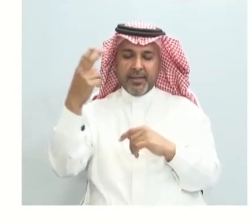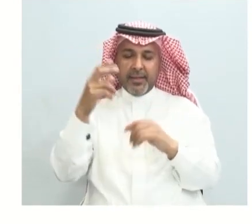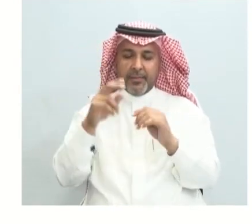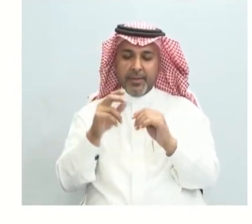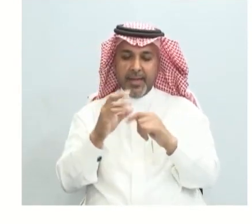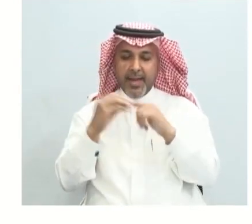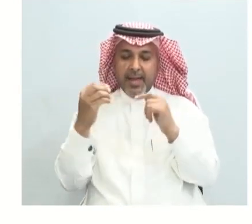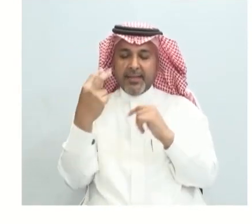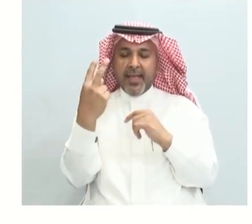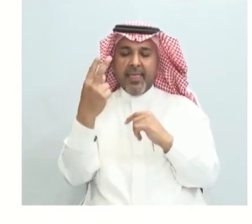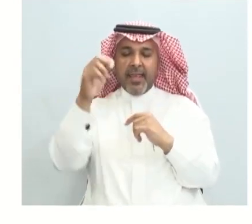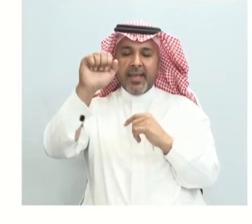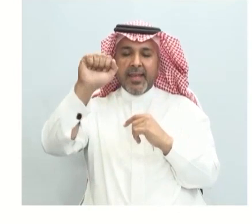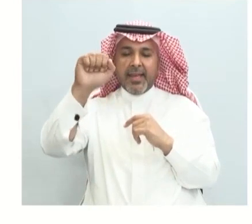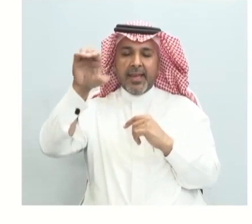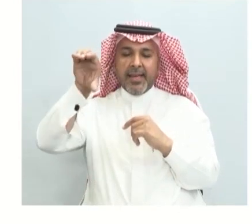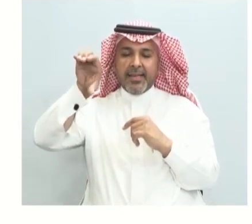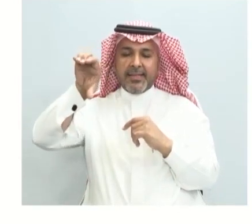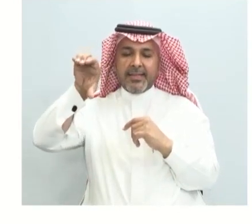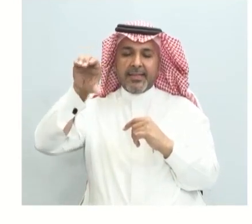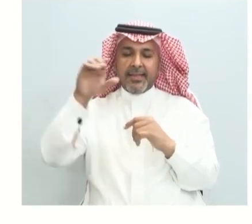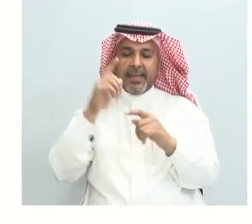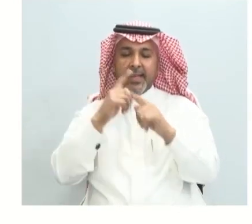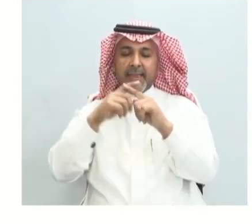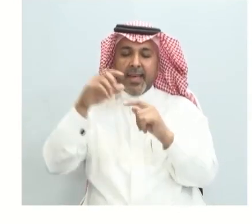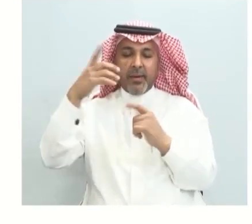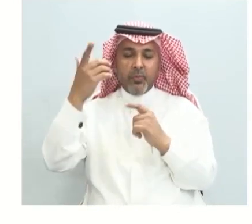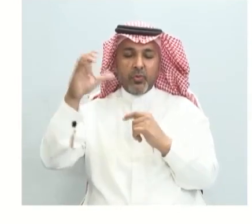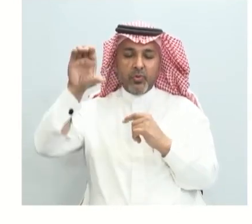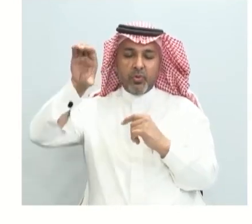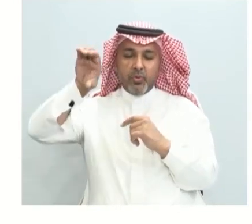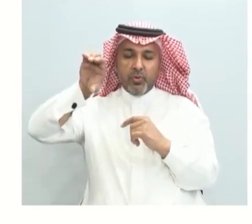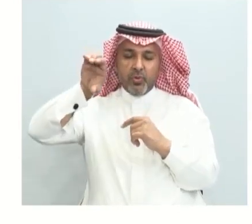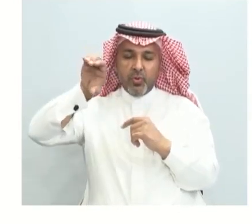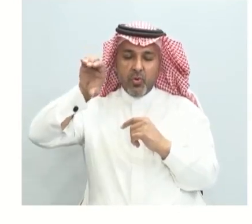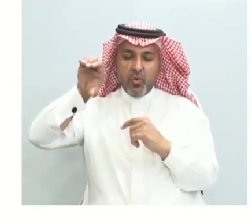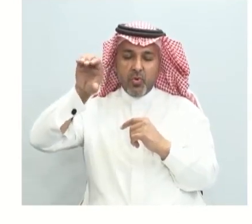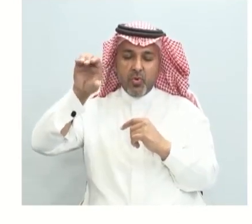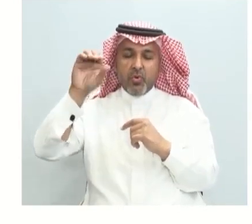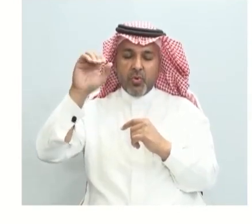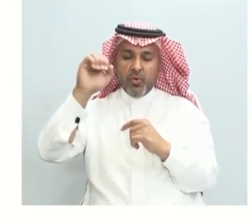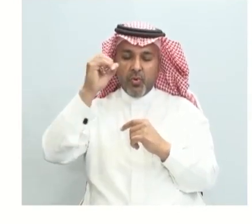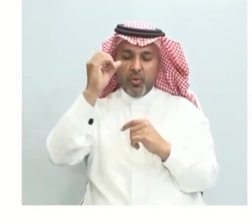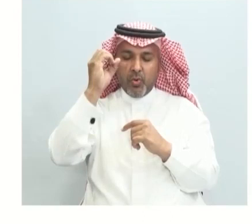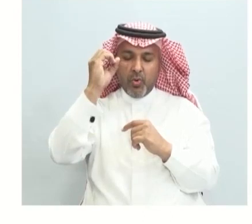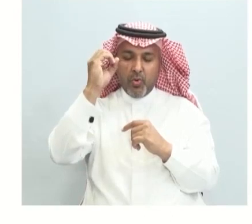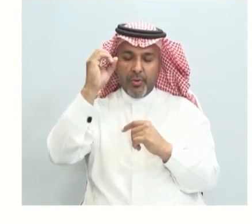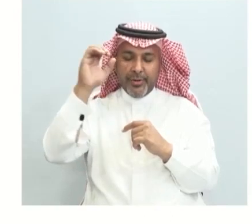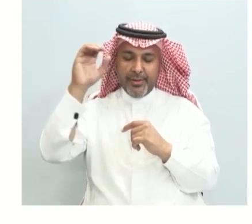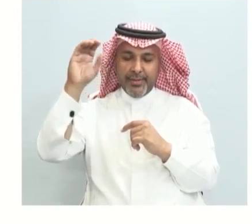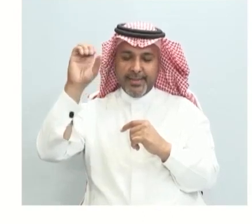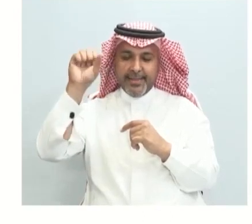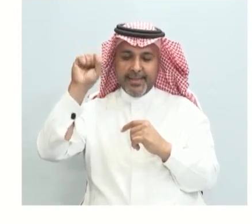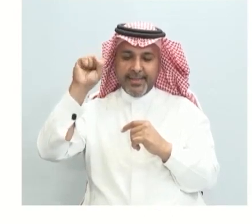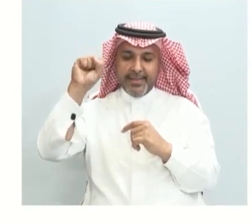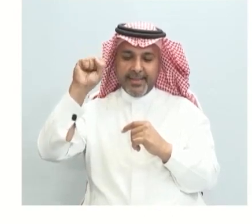اي سي في كوساين الزاويه b بهذا الشكل وبالتالي راح اعوض الان الاي